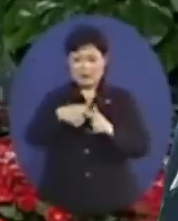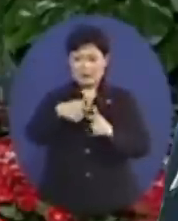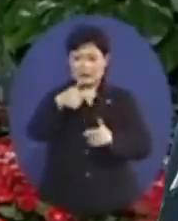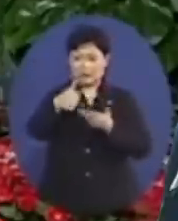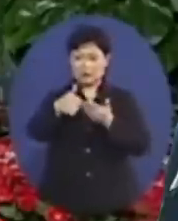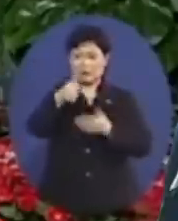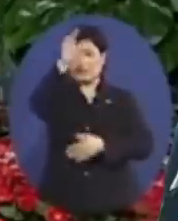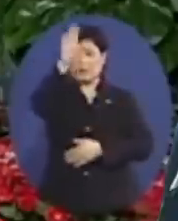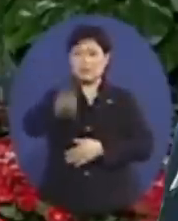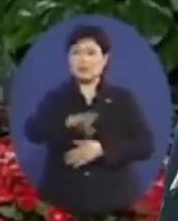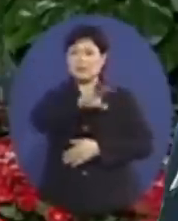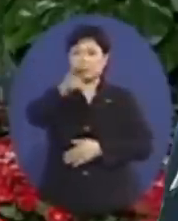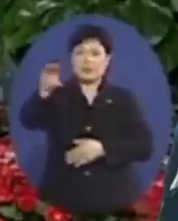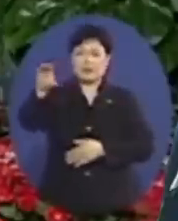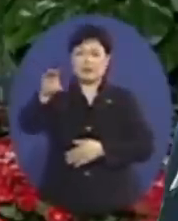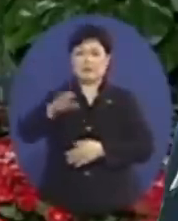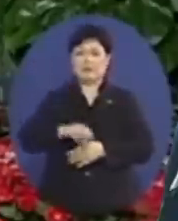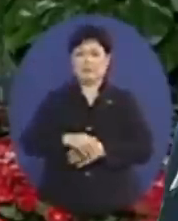십자가에서